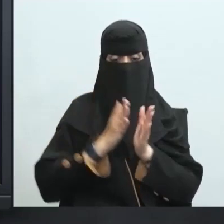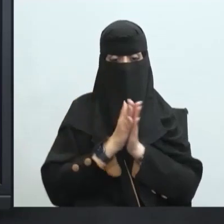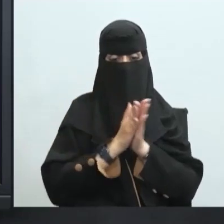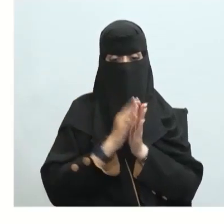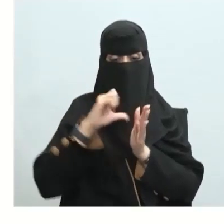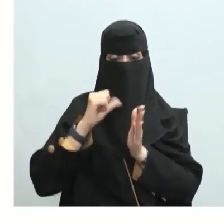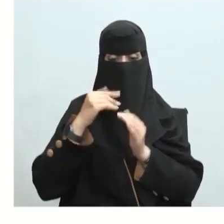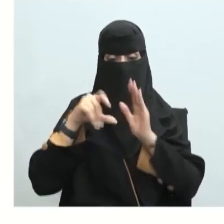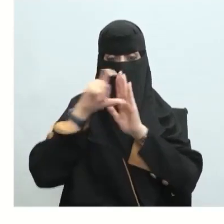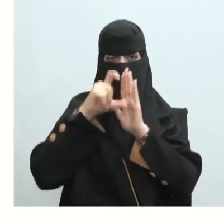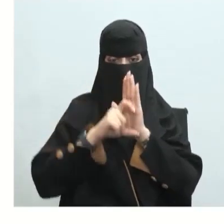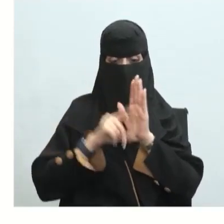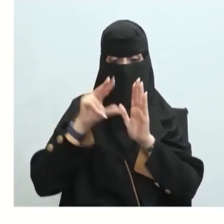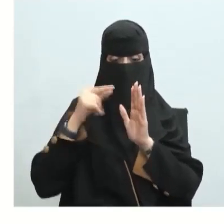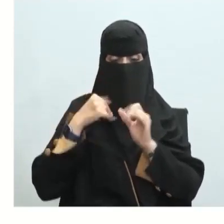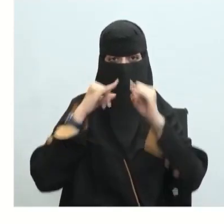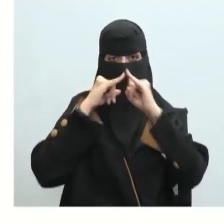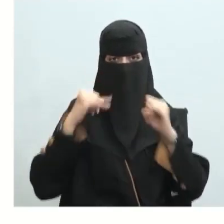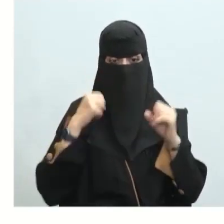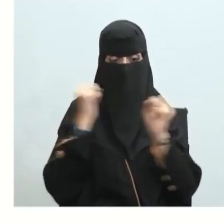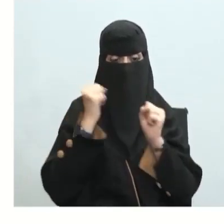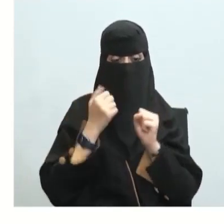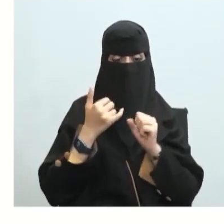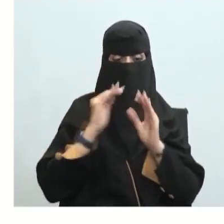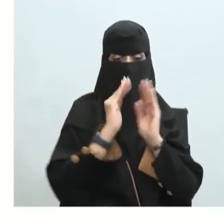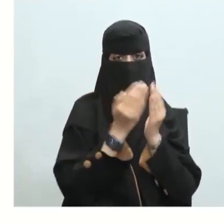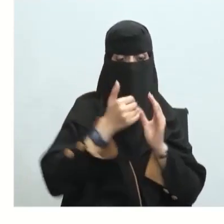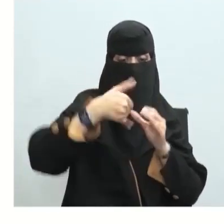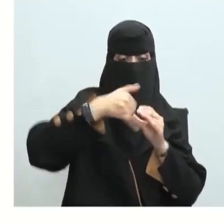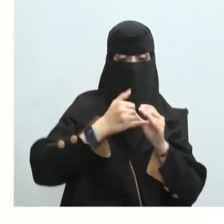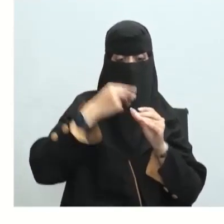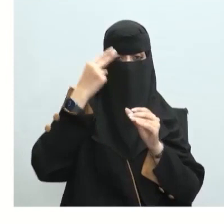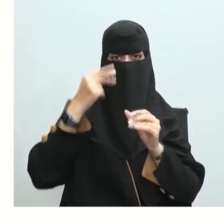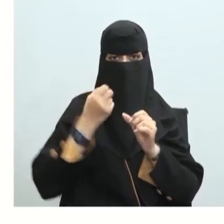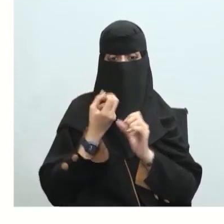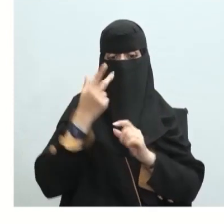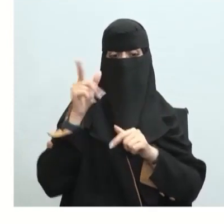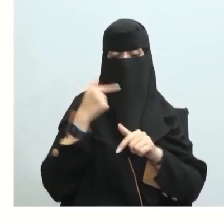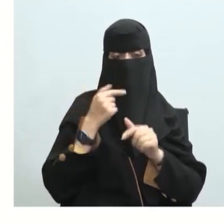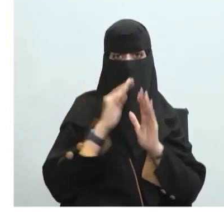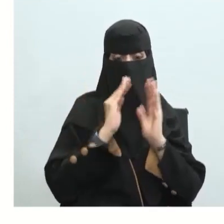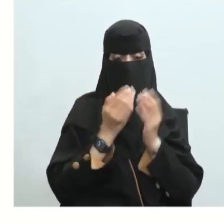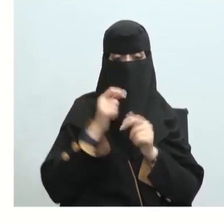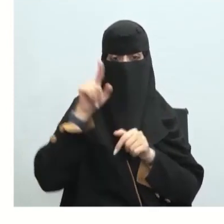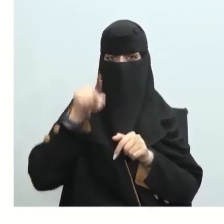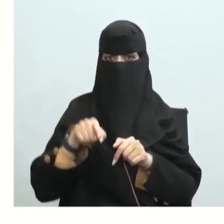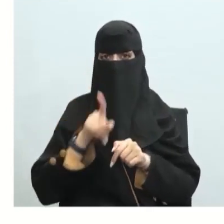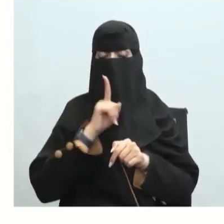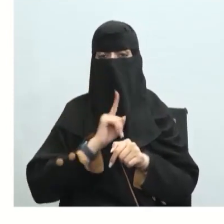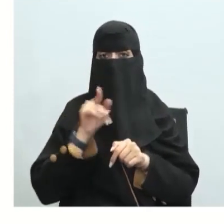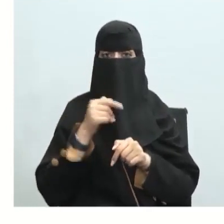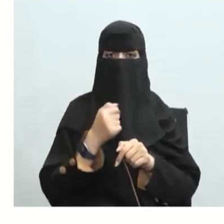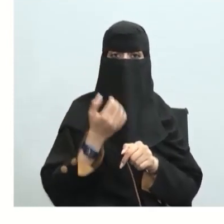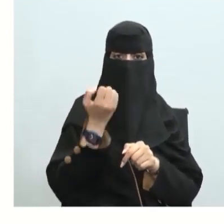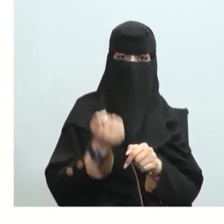ومن فقرات المتميزه الخيمه الشتويه القهوه الرسام المبهر وركن الابداع ثم سيذكر مثلا معودنا الاربعاء وهذا اعاده صياغه